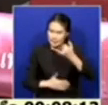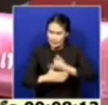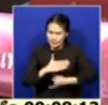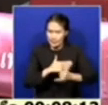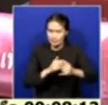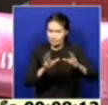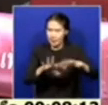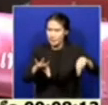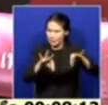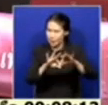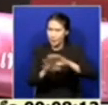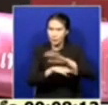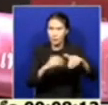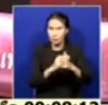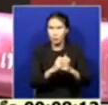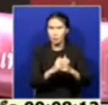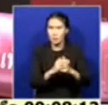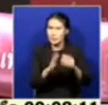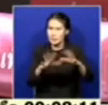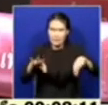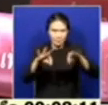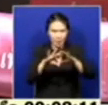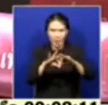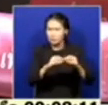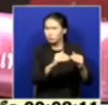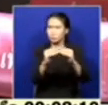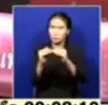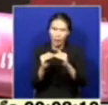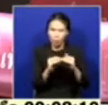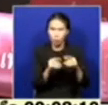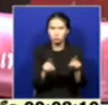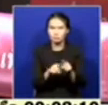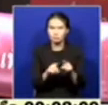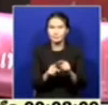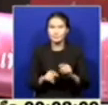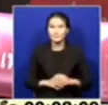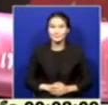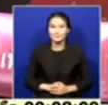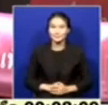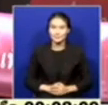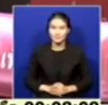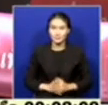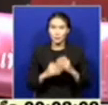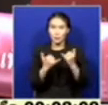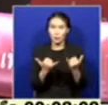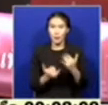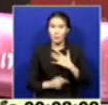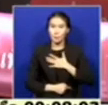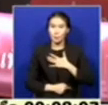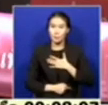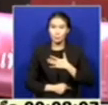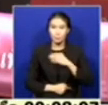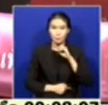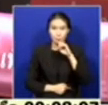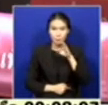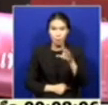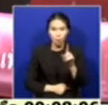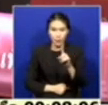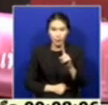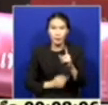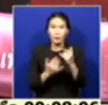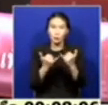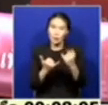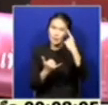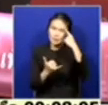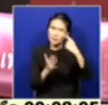รีต่างประเทศนะฮะที่ท่านได้อธิบายเต็มความว่าคุณวันเฉลิมก็เป็นคนไทย